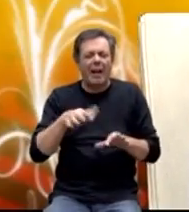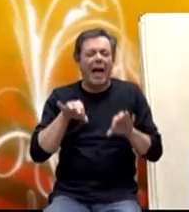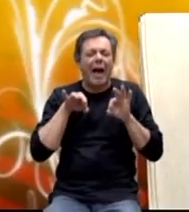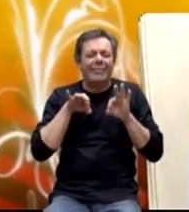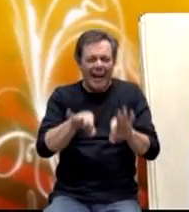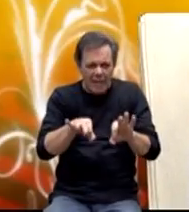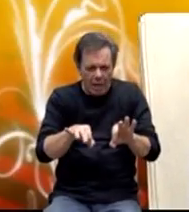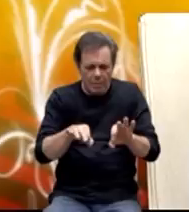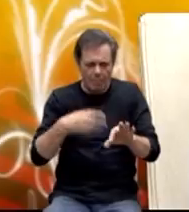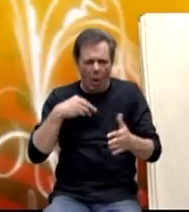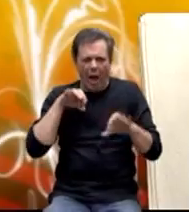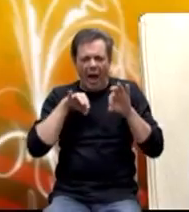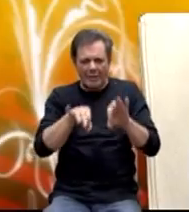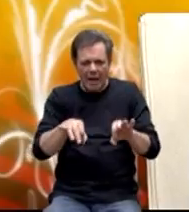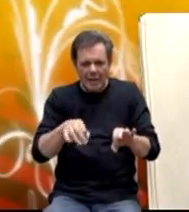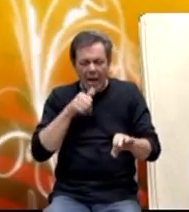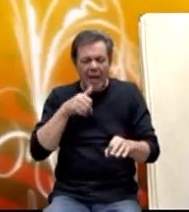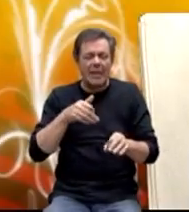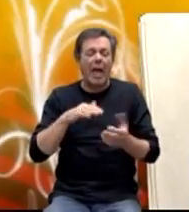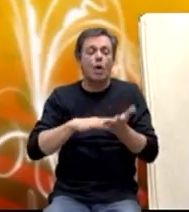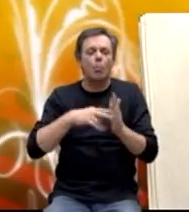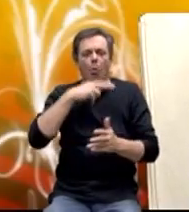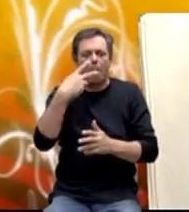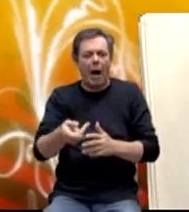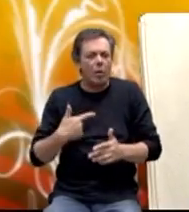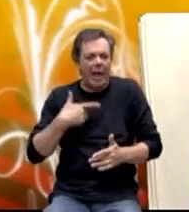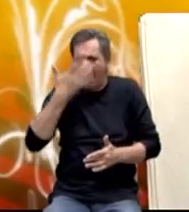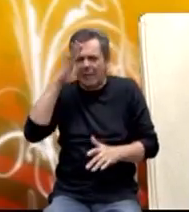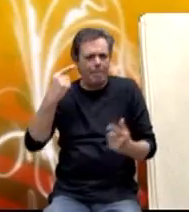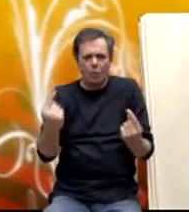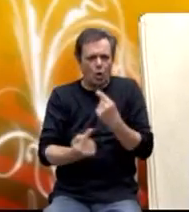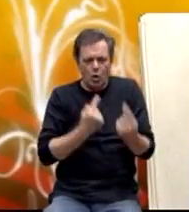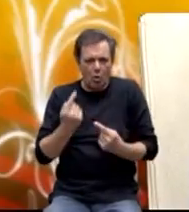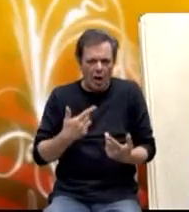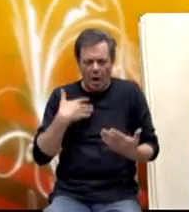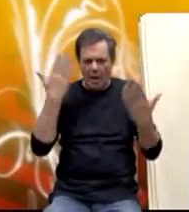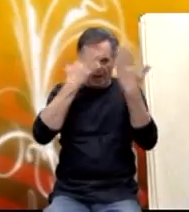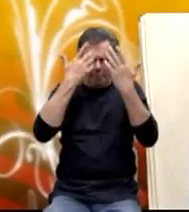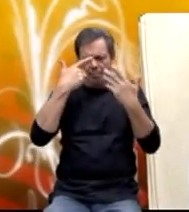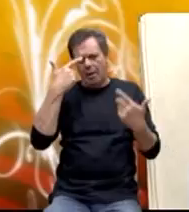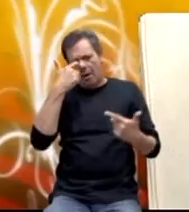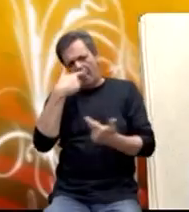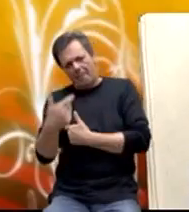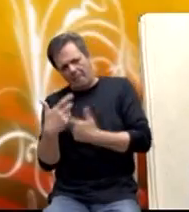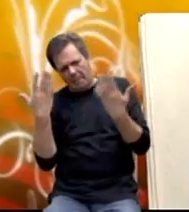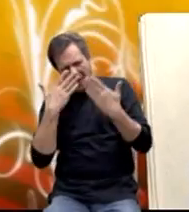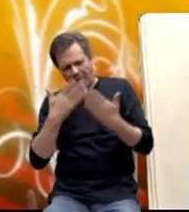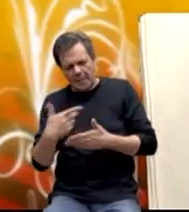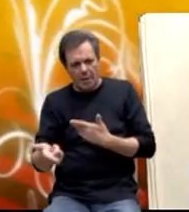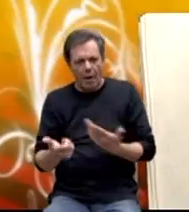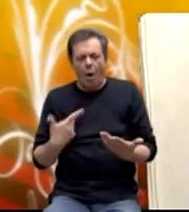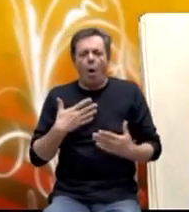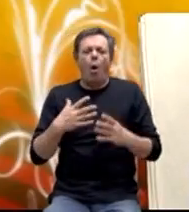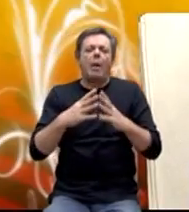adresu i da je suprug pao, da ne znam šta se dešava, da ono, gubi svijest i vrlo brzo je on tu